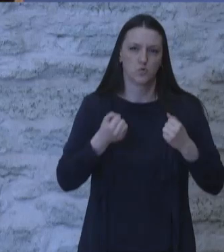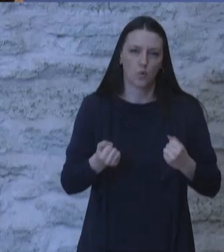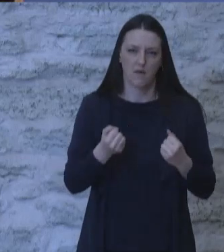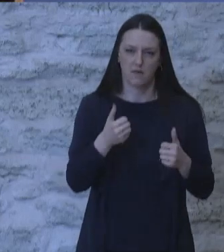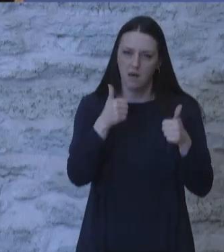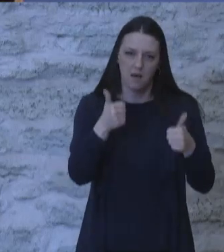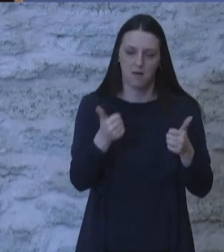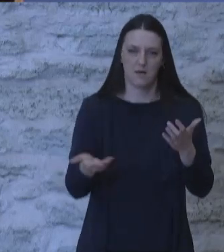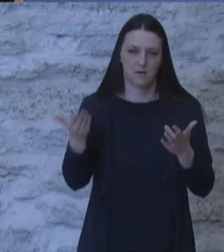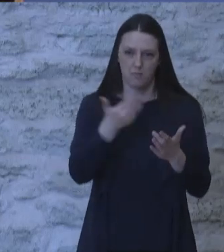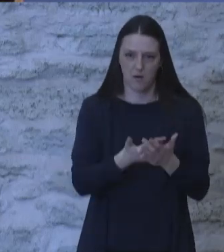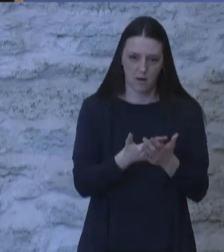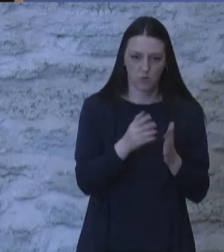aega.